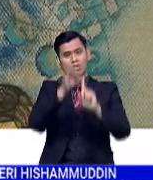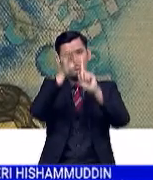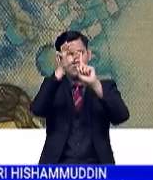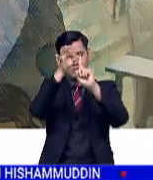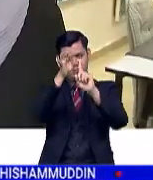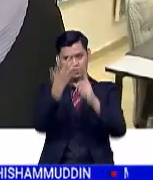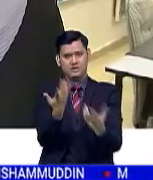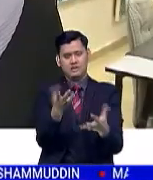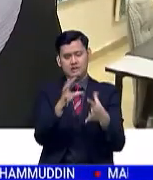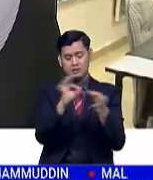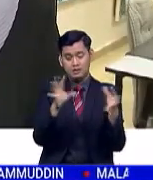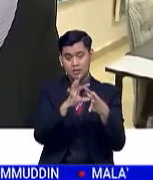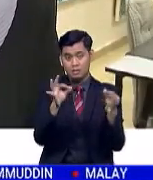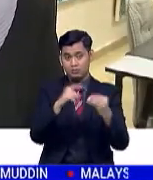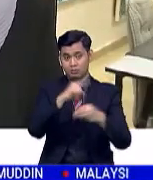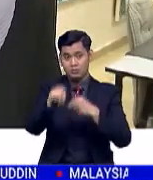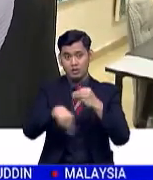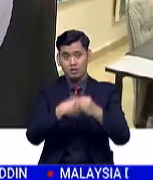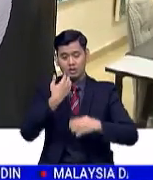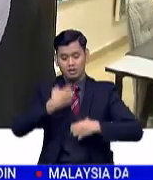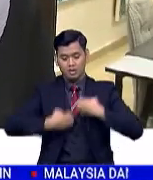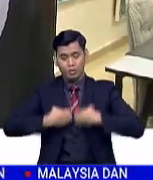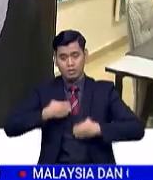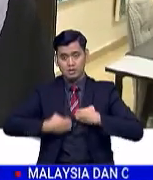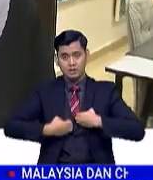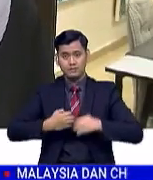emosi. Okay, bila Jamila tak